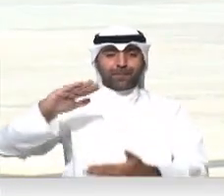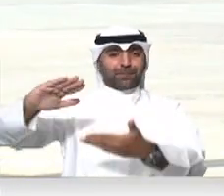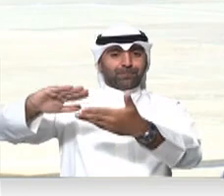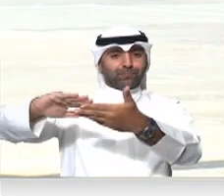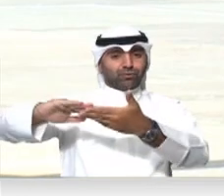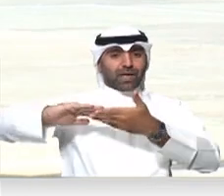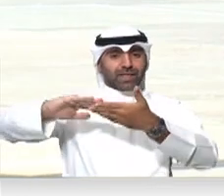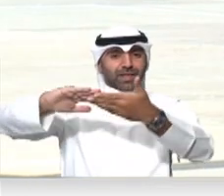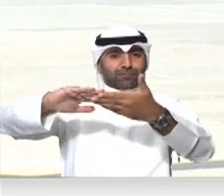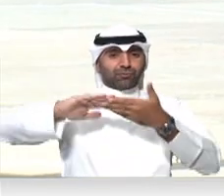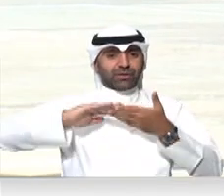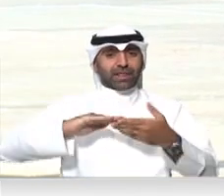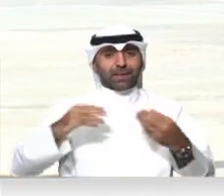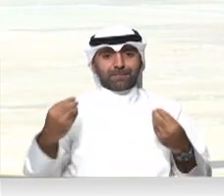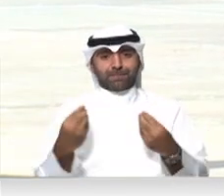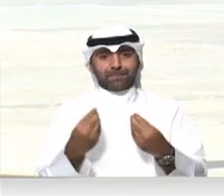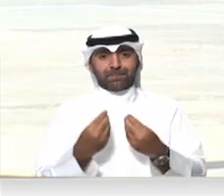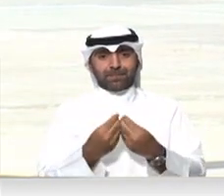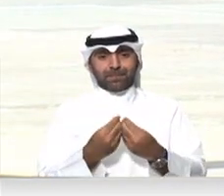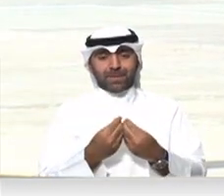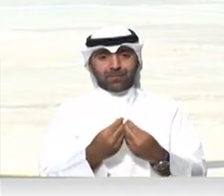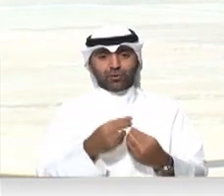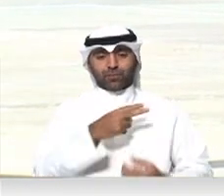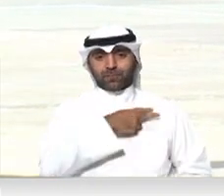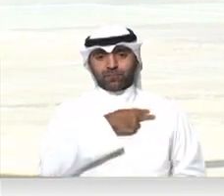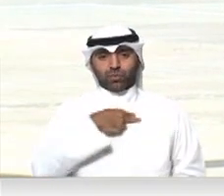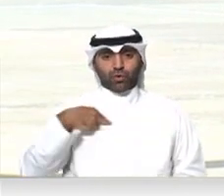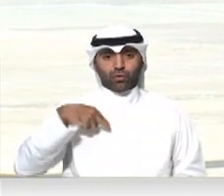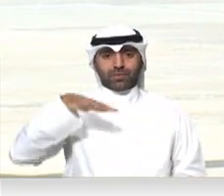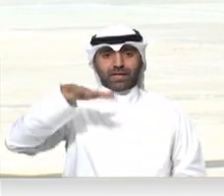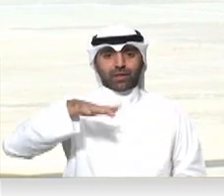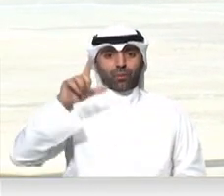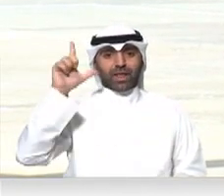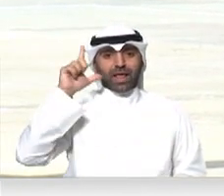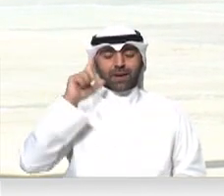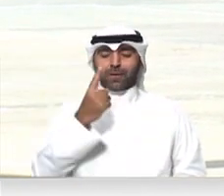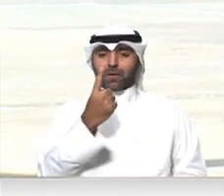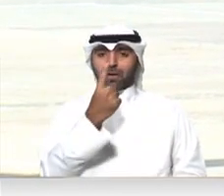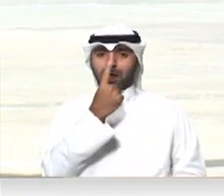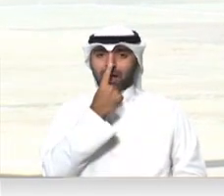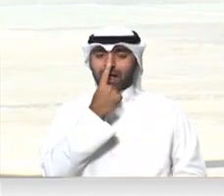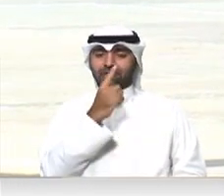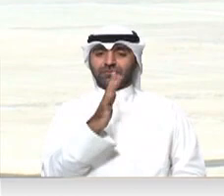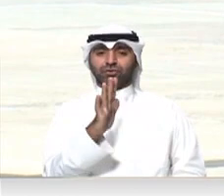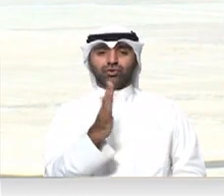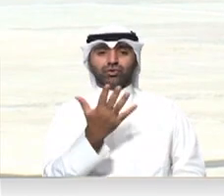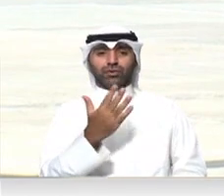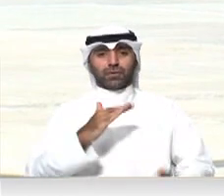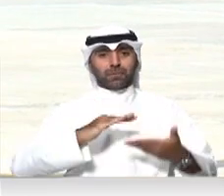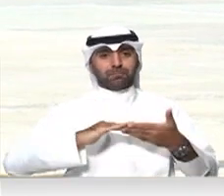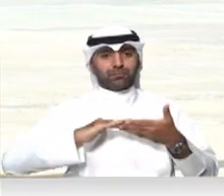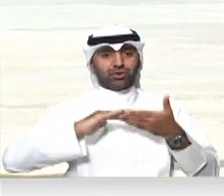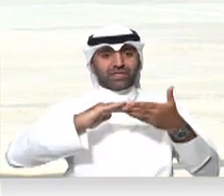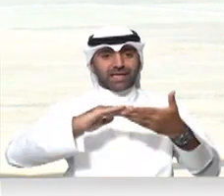الكويتي الذي كان مد مع الهلال الأحمر الكويتي بجميع متطلباتنا في